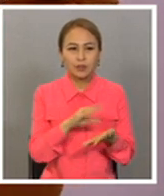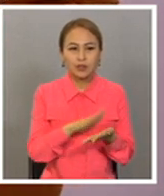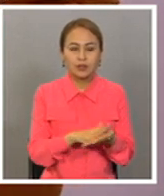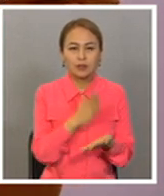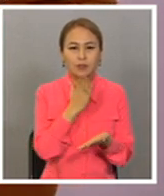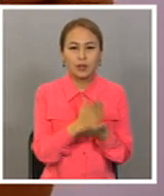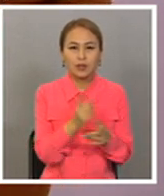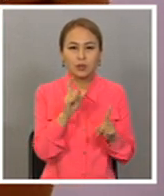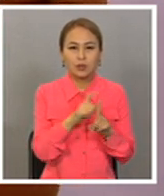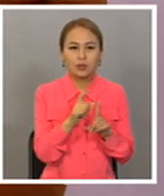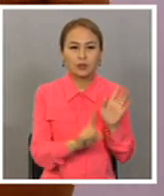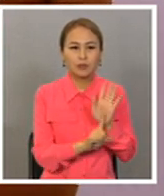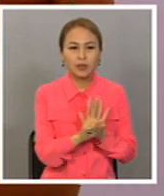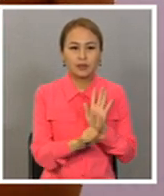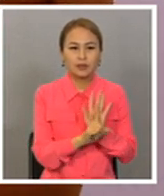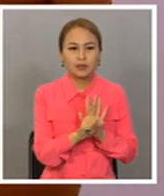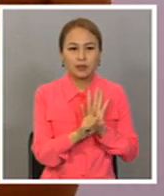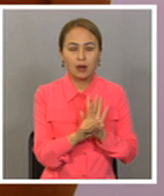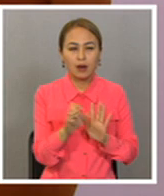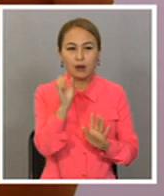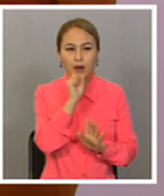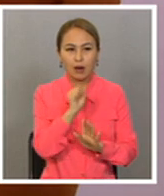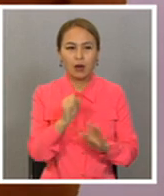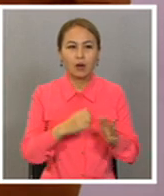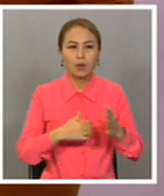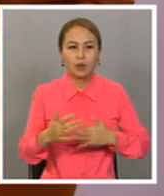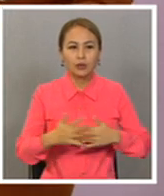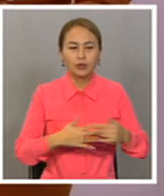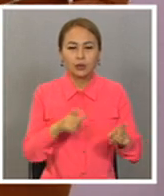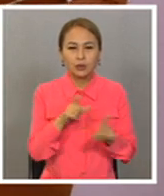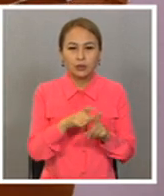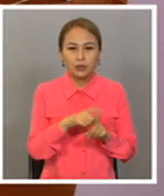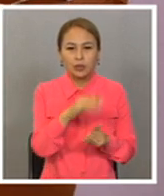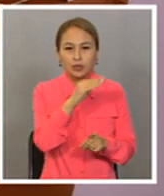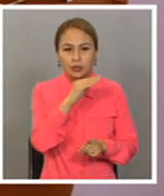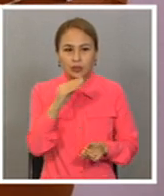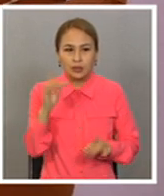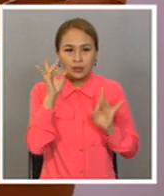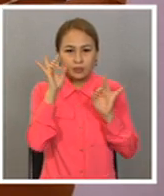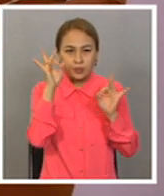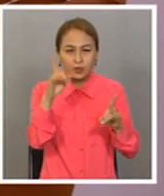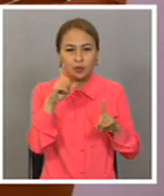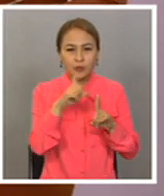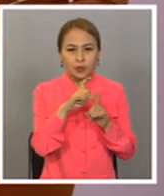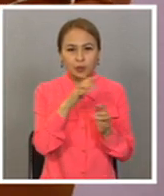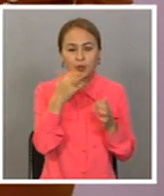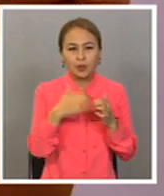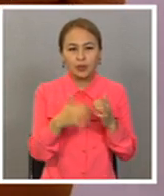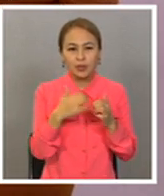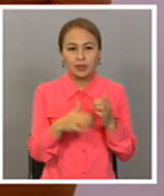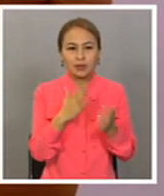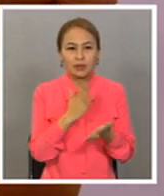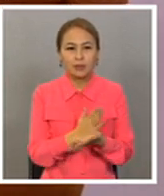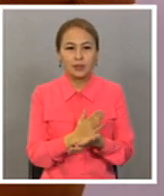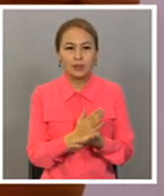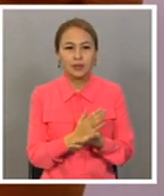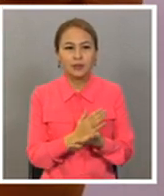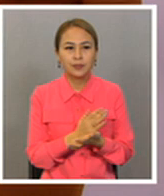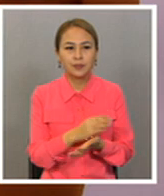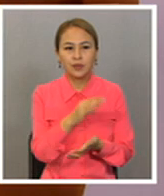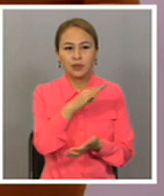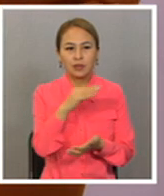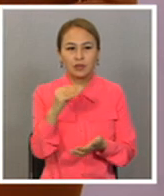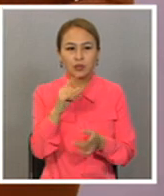басында кездеседі. Ал қонжық сөзінде Ж дыбысы сөздің ортасында кездеседі. Тәж